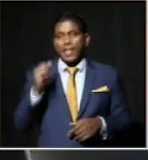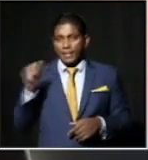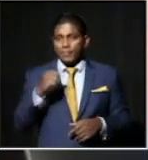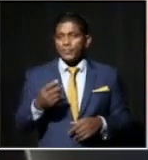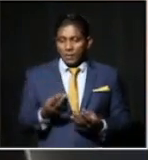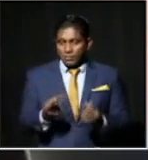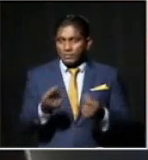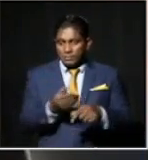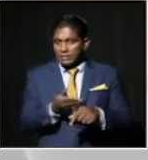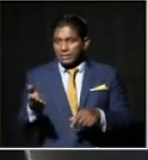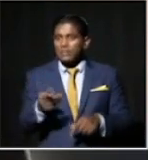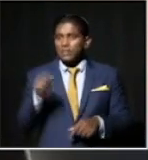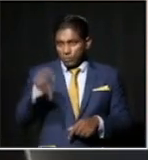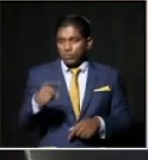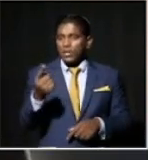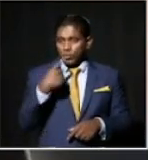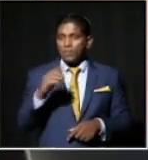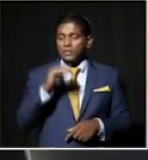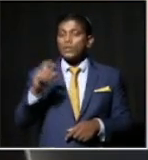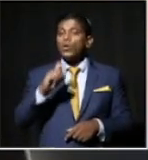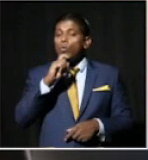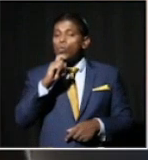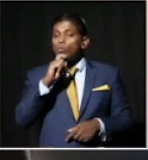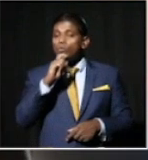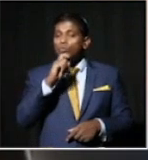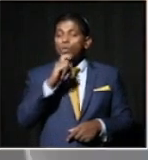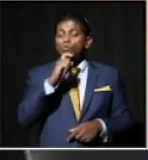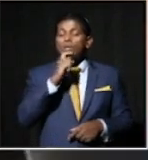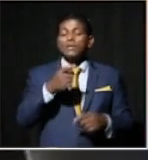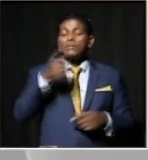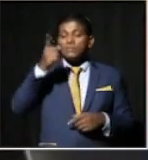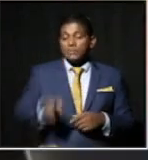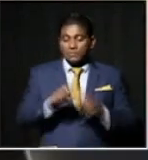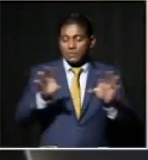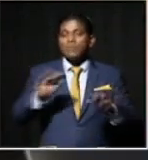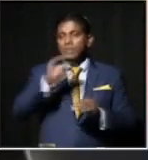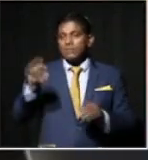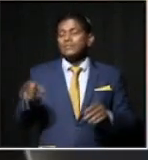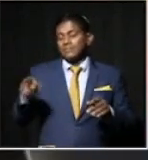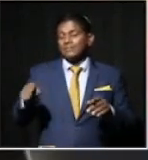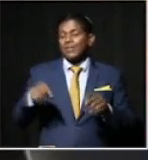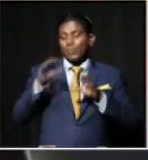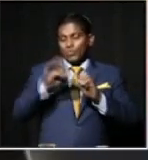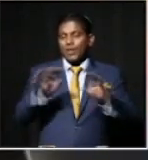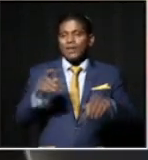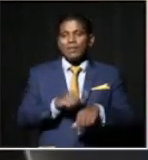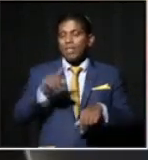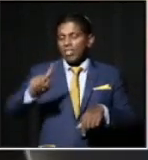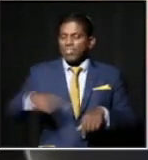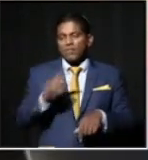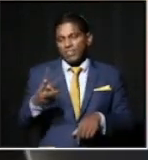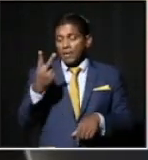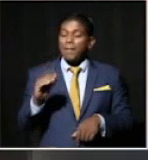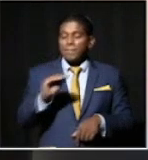ගානයි තිබුණේ ඔබතුමා ඒ අධිකරණයේ ඩිටර්මිනේෂන් එක කියවලා සභාව කැඳවනකම්. අවම වශයෙන් දවසක හෝ දෙකක කාලයක්